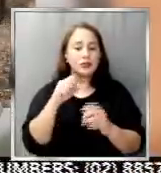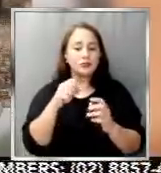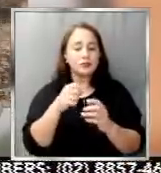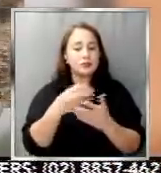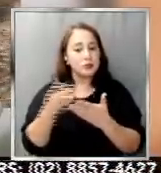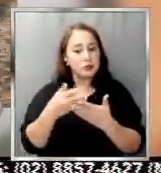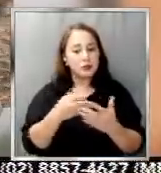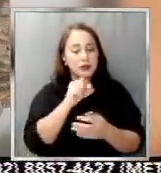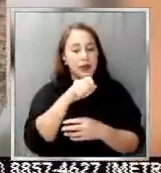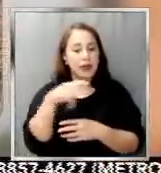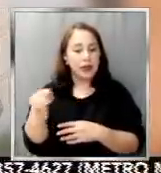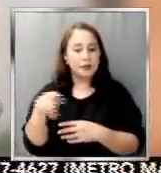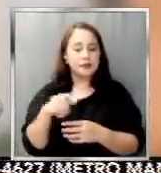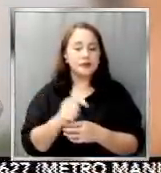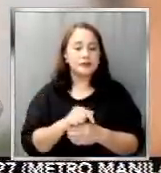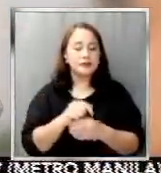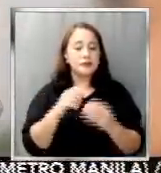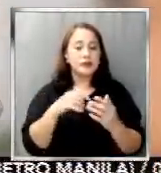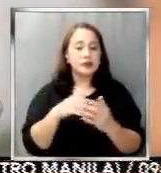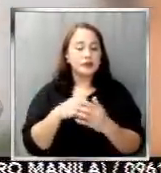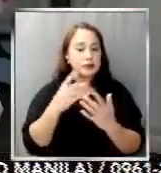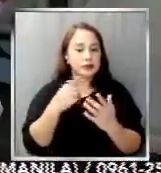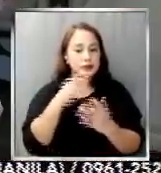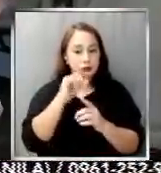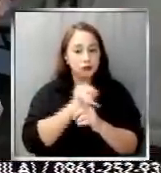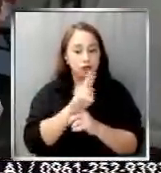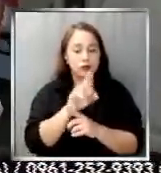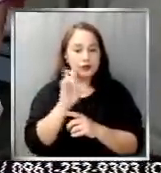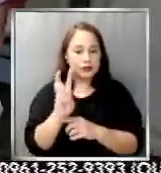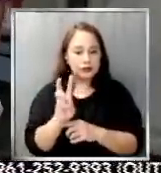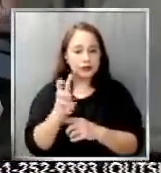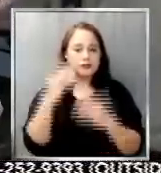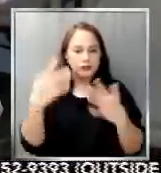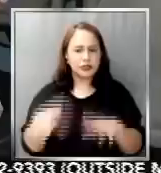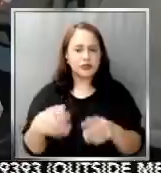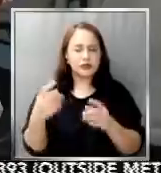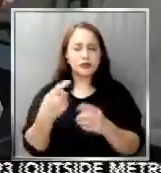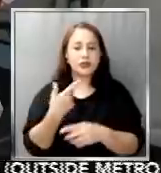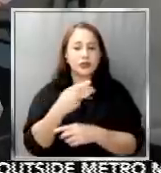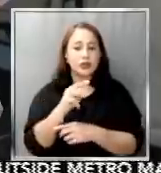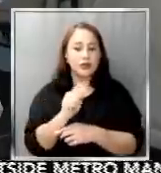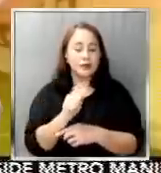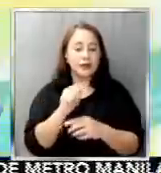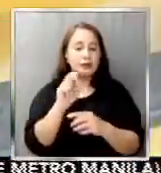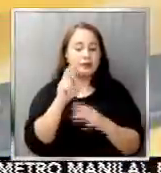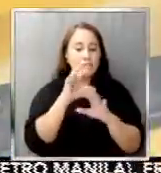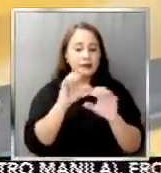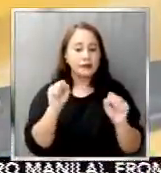dyan, nakapag-usap na rin kamakailan sina John Lloyd at GMA Films President Annette Gozon